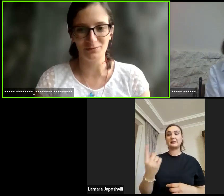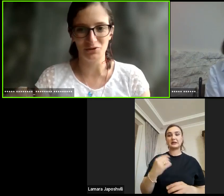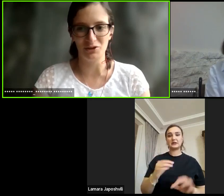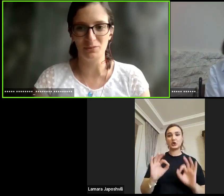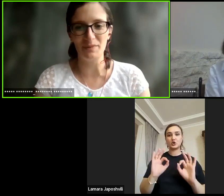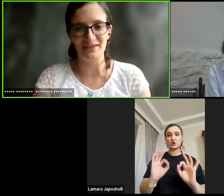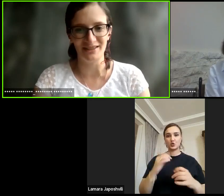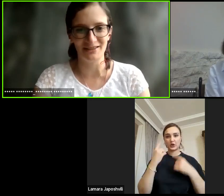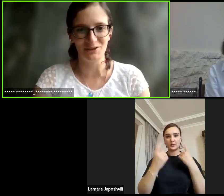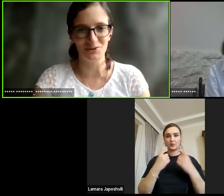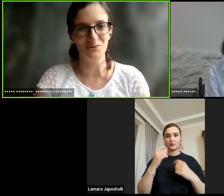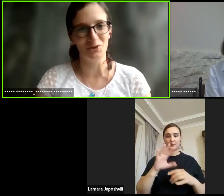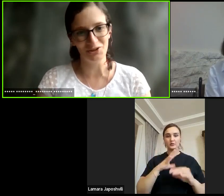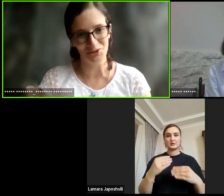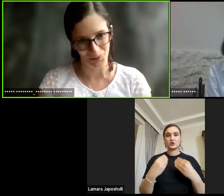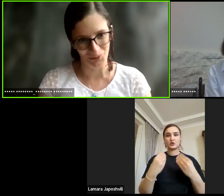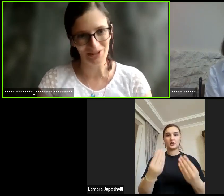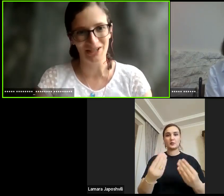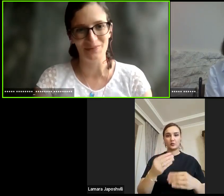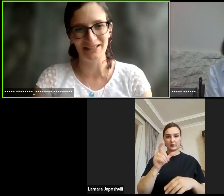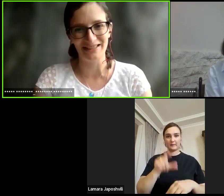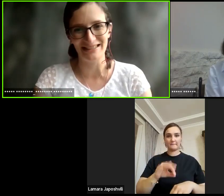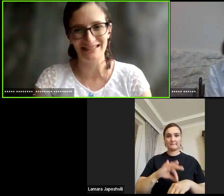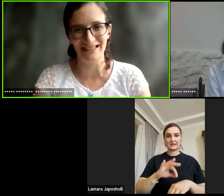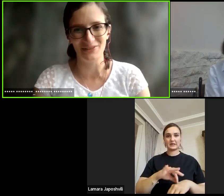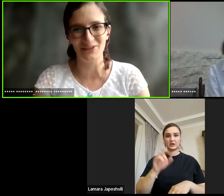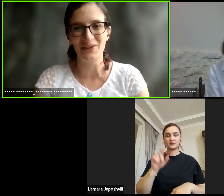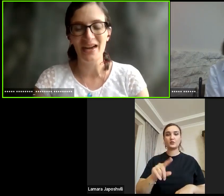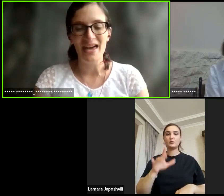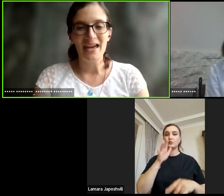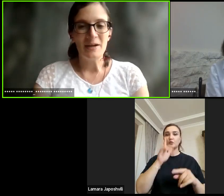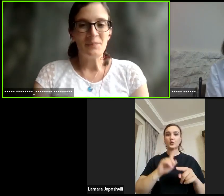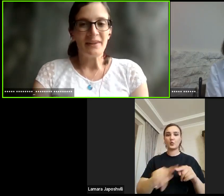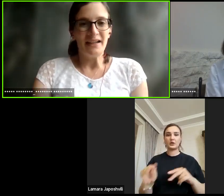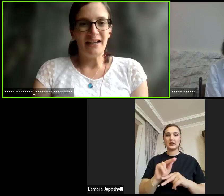იყოს მიწოდებული პაციენტისთვის, რომ მოხდეს დროული რეაბილიტაცია.